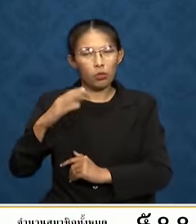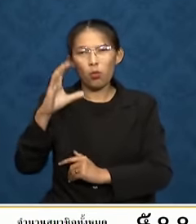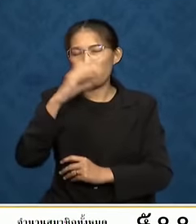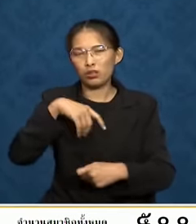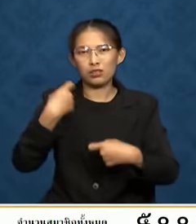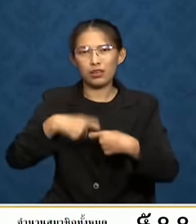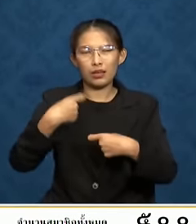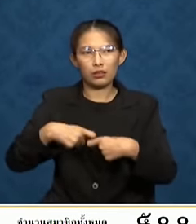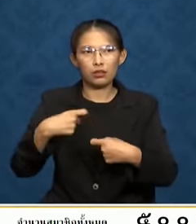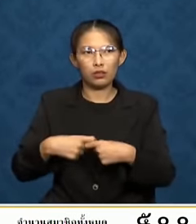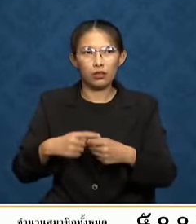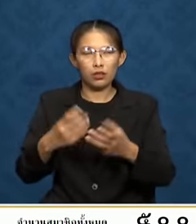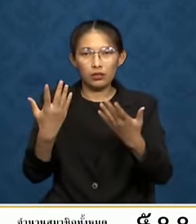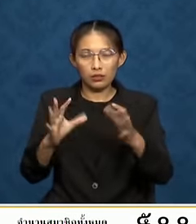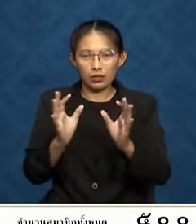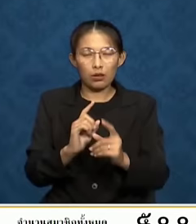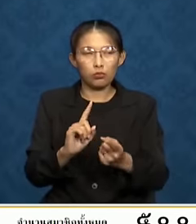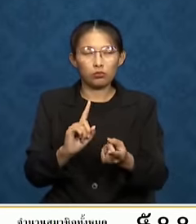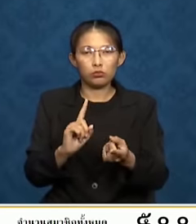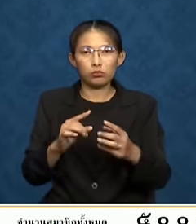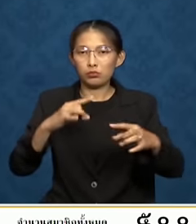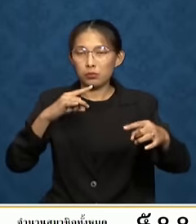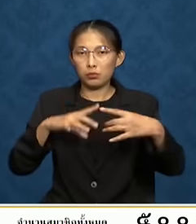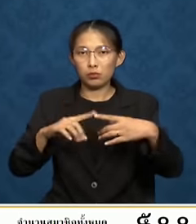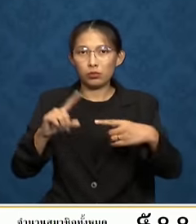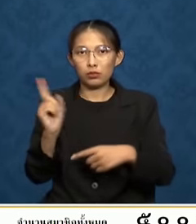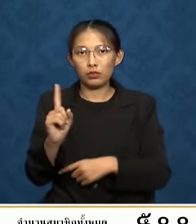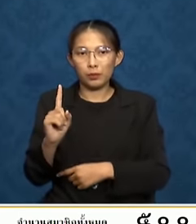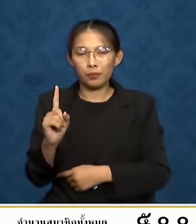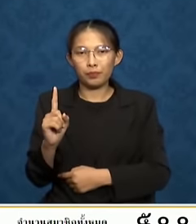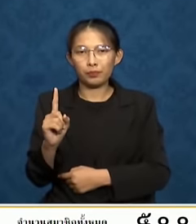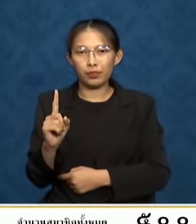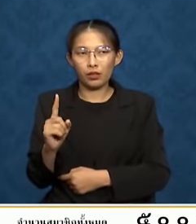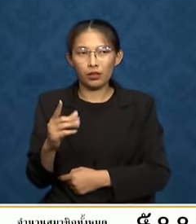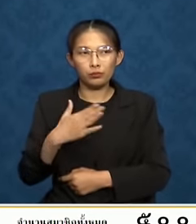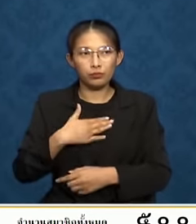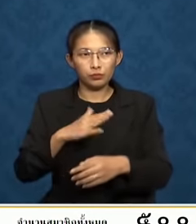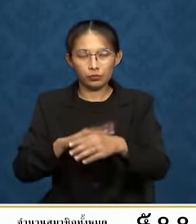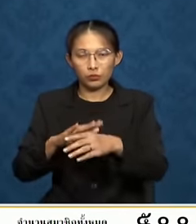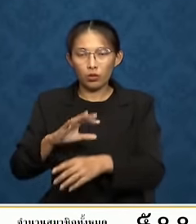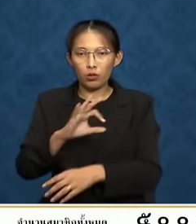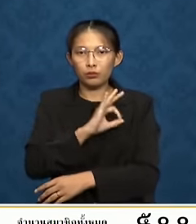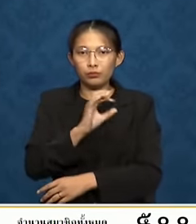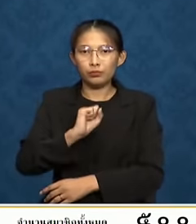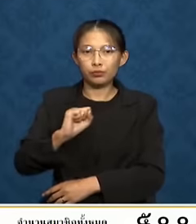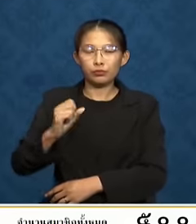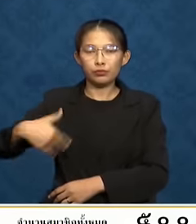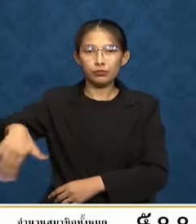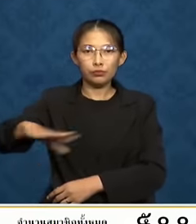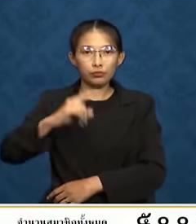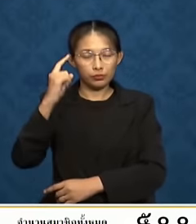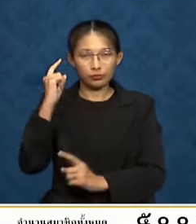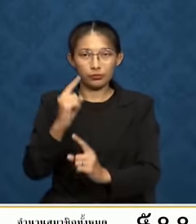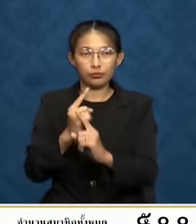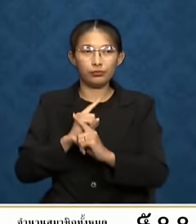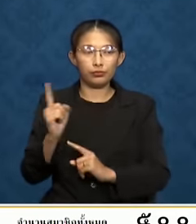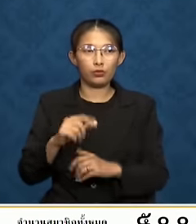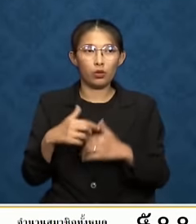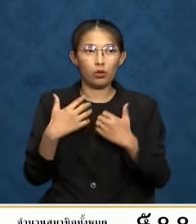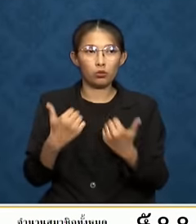่ะแล้วตรงกันข้ามด้วยนี่ต้องผมต้องชวนเพื่อนสมาชิกคิดแล้ววันนี้